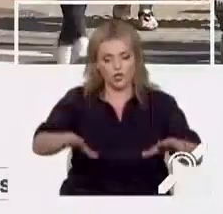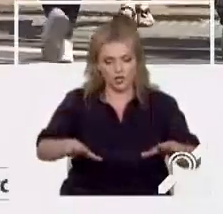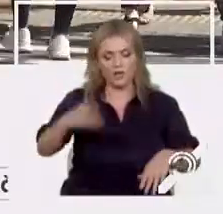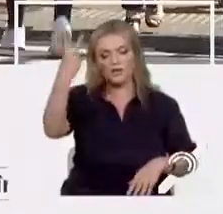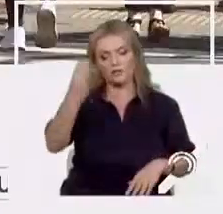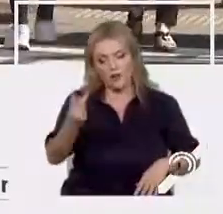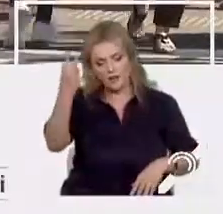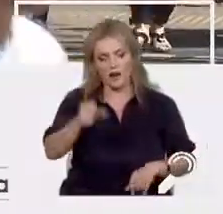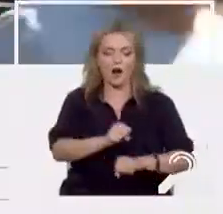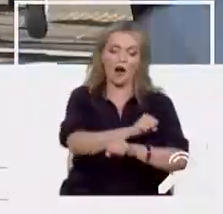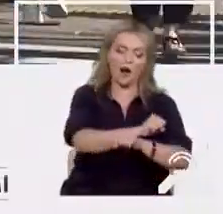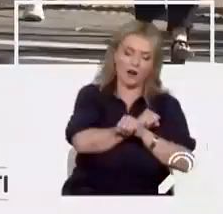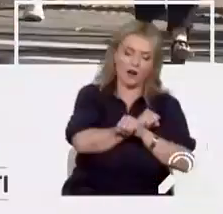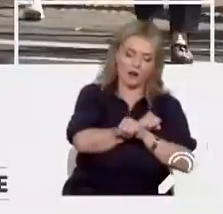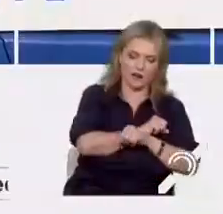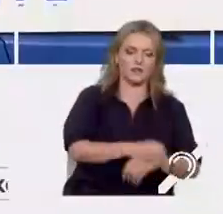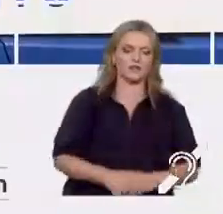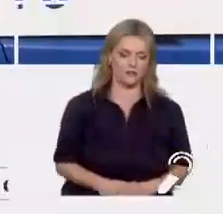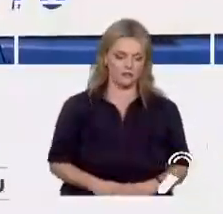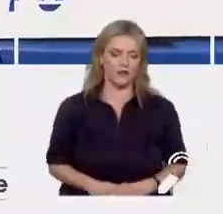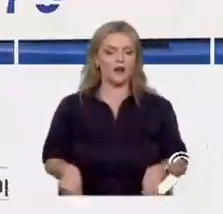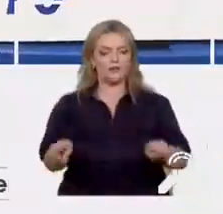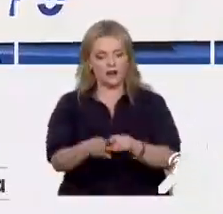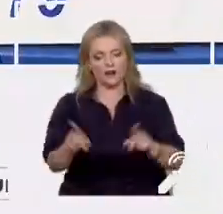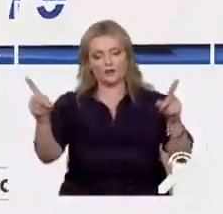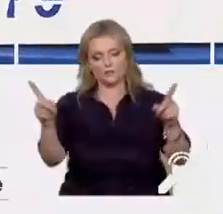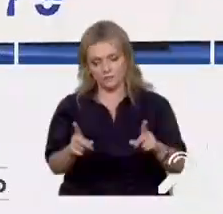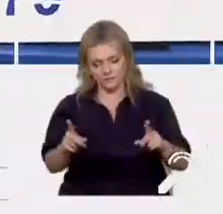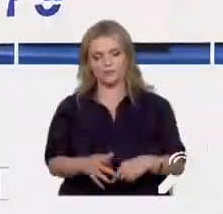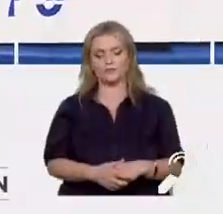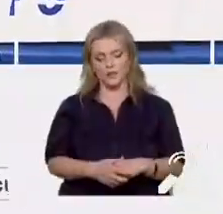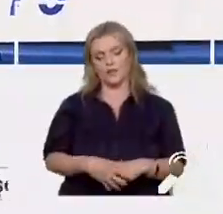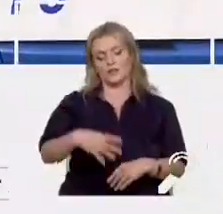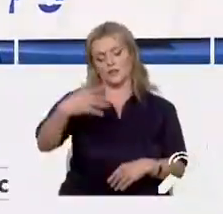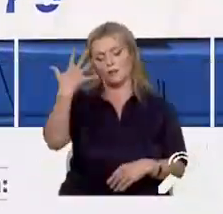general sâmbăta, ceea ce a condus la apariția săptămânii de lucru de 40 de ore.